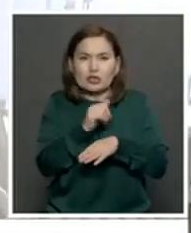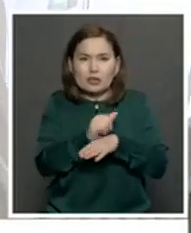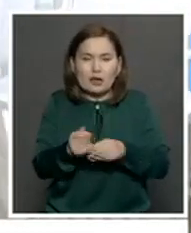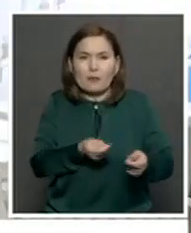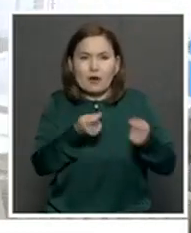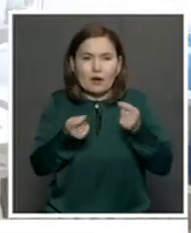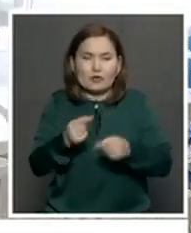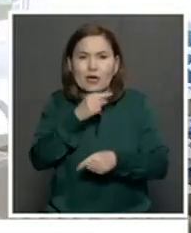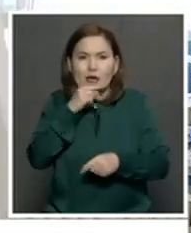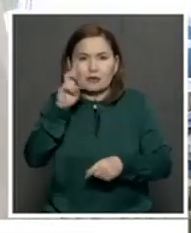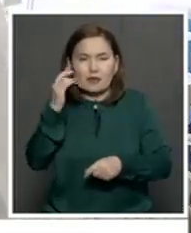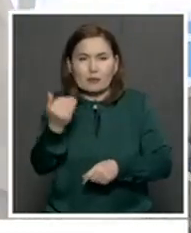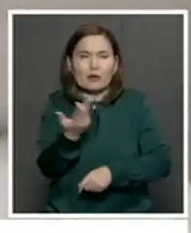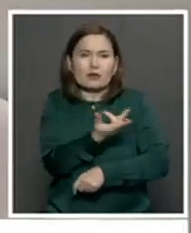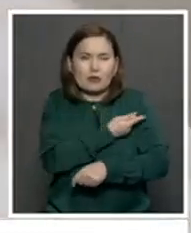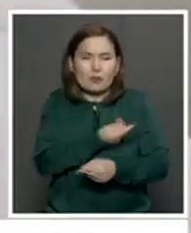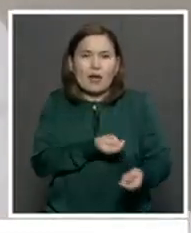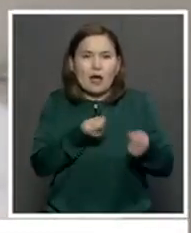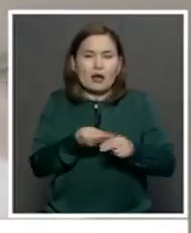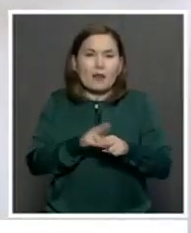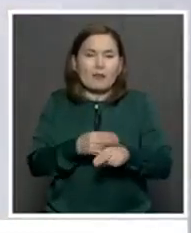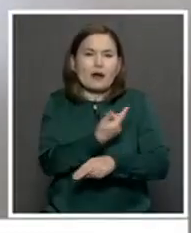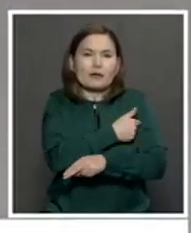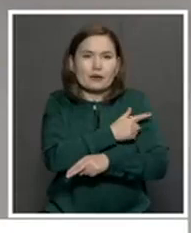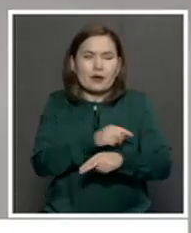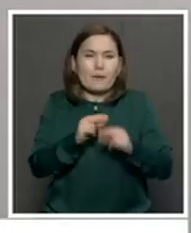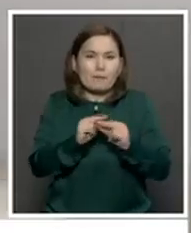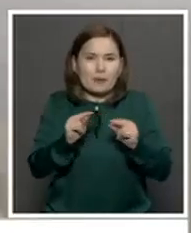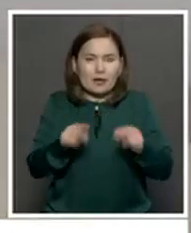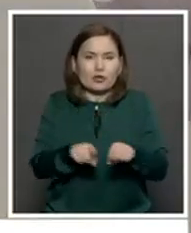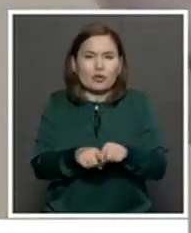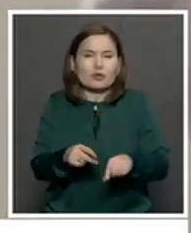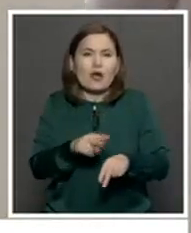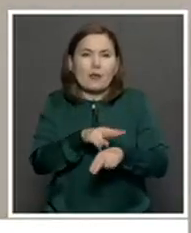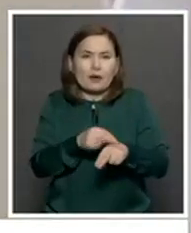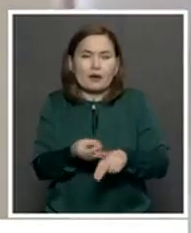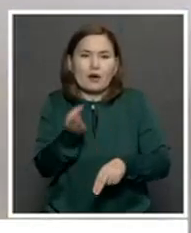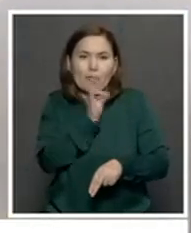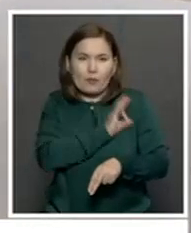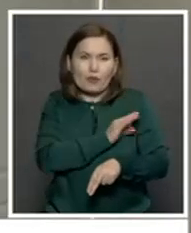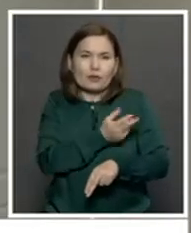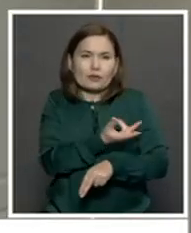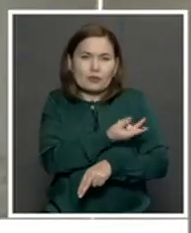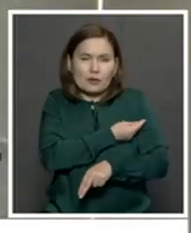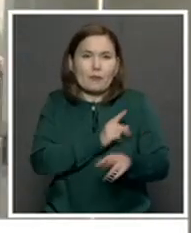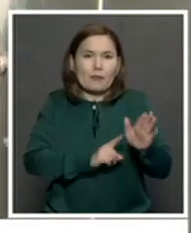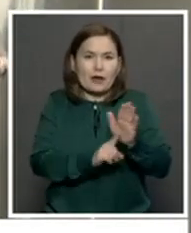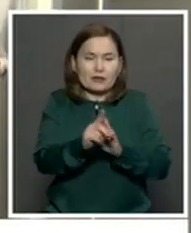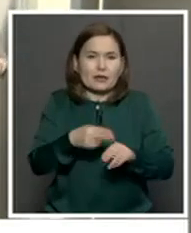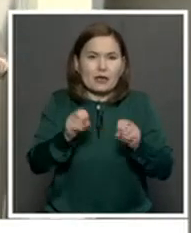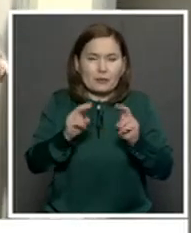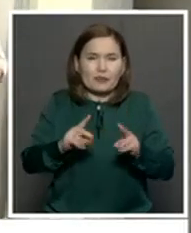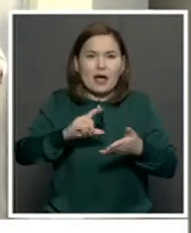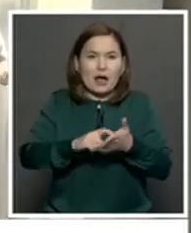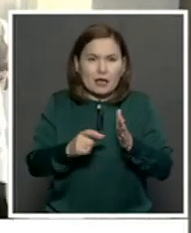кейін педагогтар мен күштік құрылым қызметкерлері вакцинация салдырады. Бұл ретте алғашқы медициналық көмек көрсететін мекемелерде арнайы